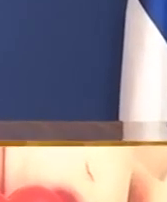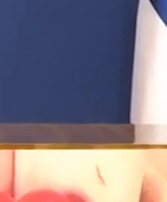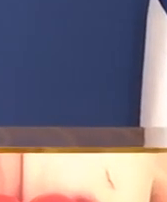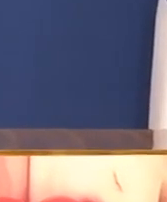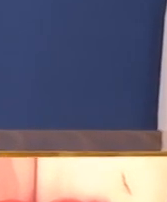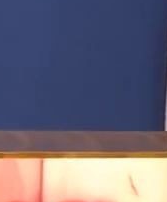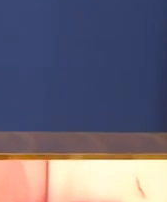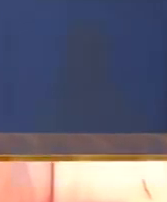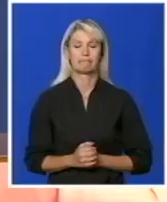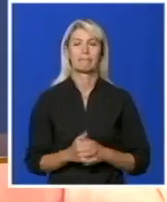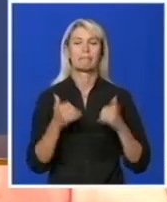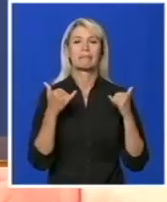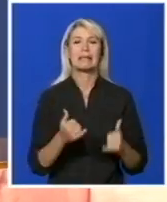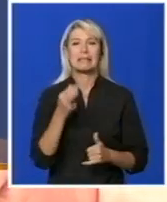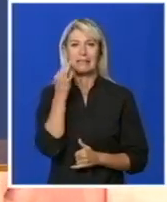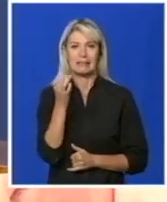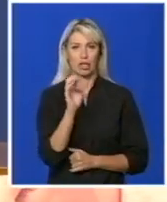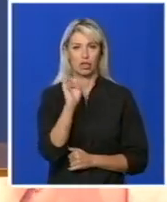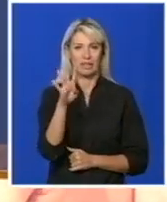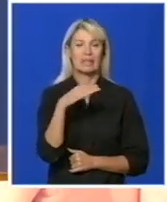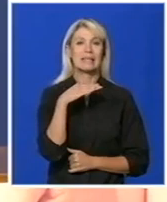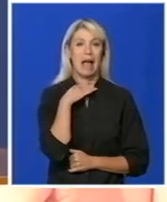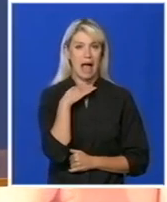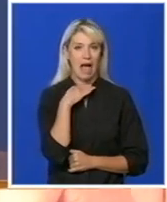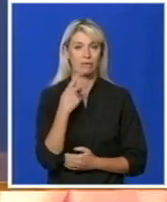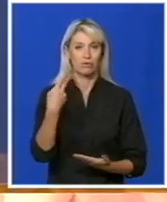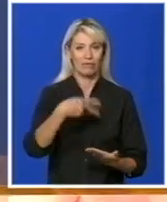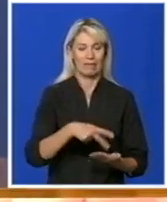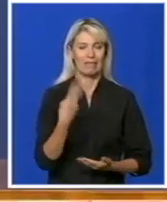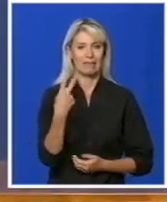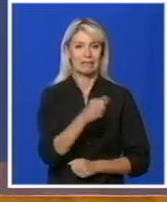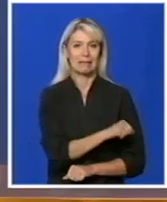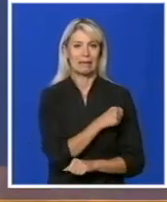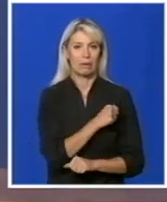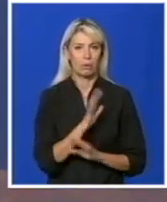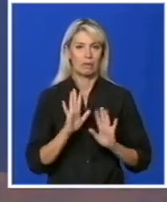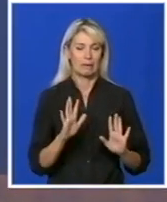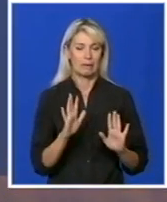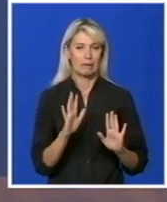Presek na današnji dan 14. avgusta 2020. godine.